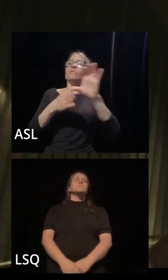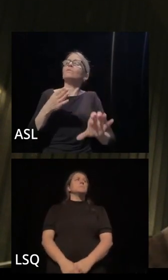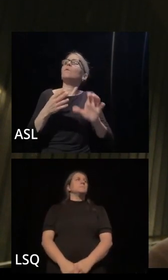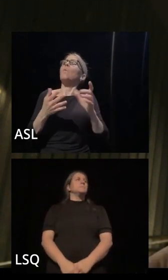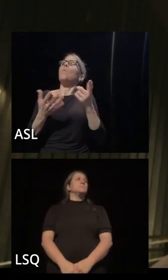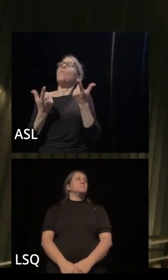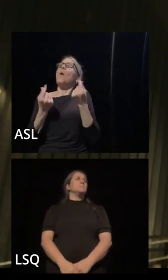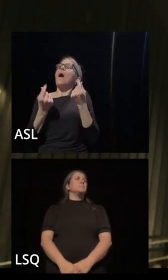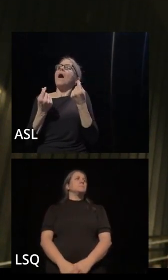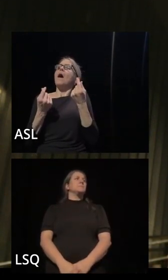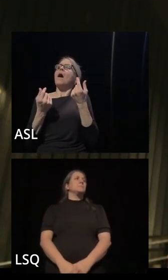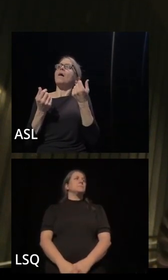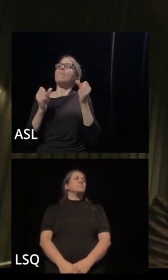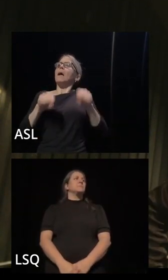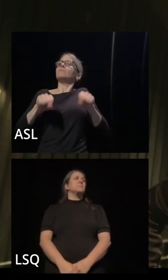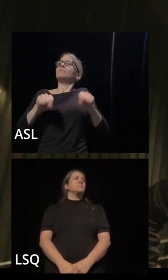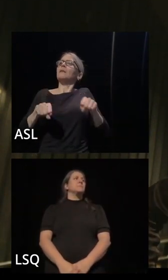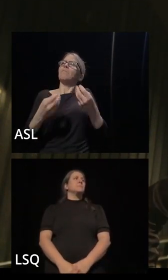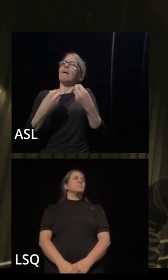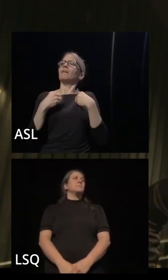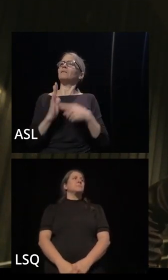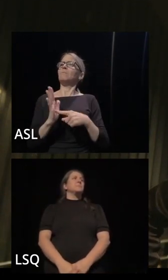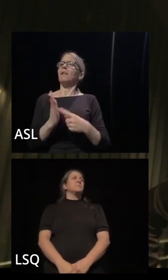Entre l'enthousiasme et l'objectif?